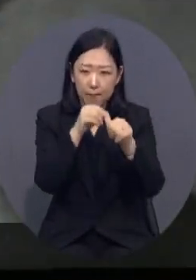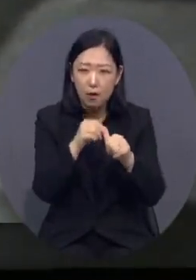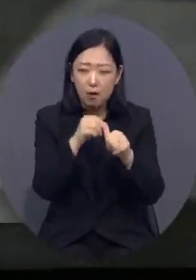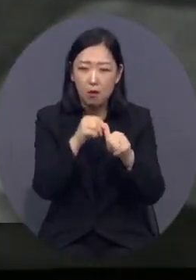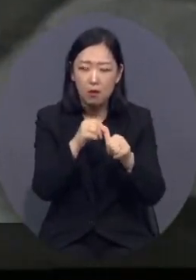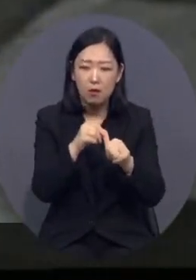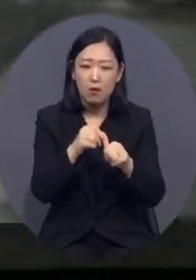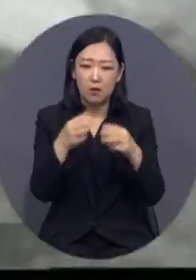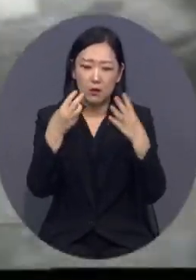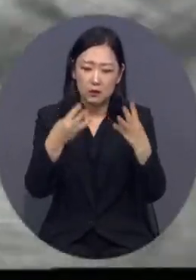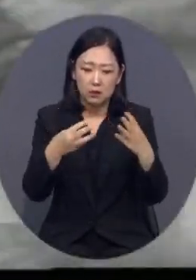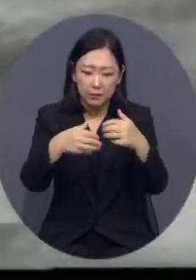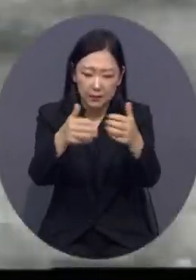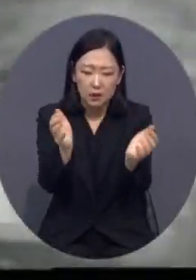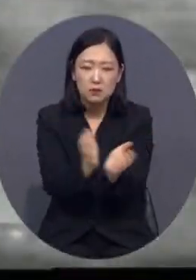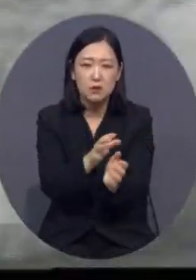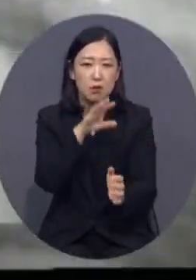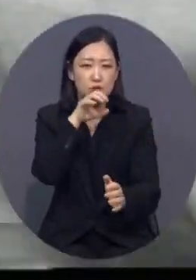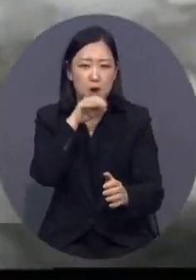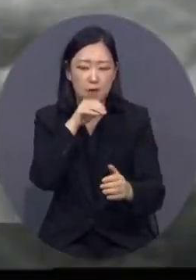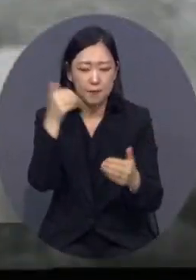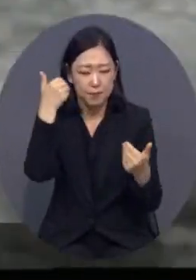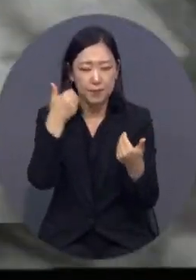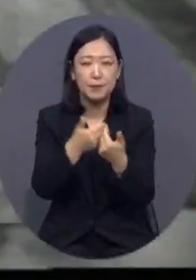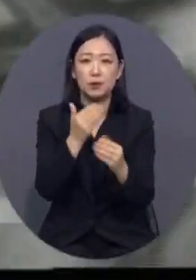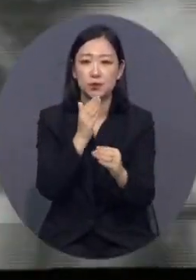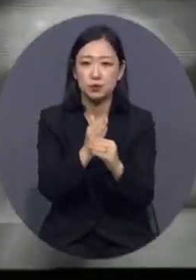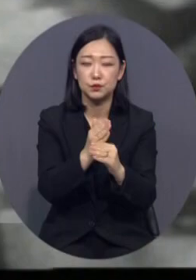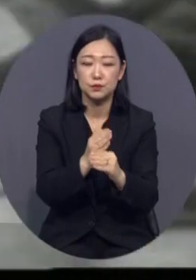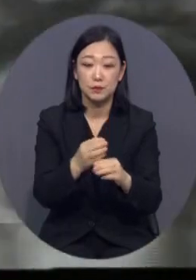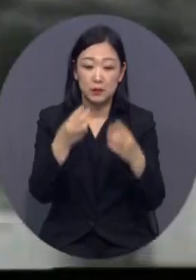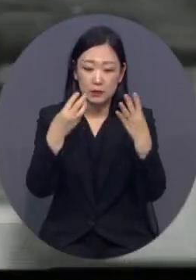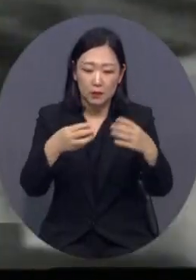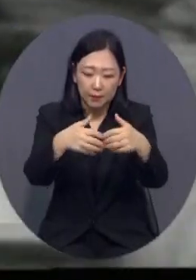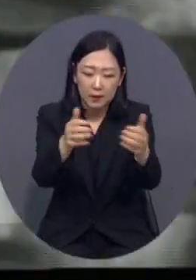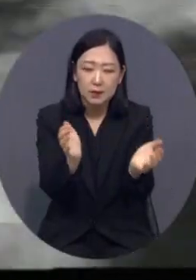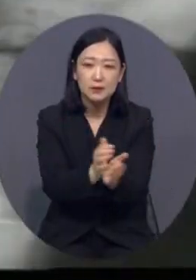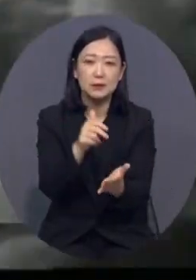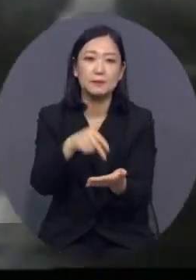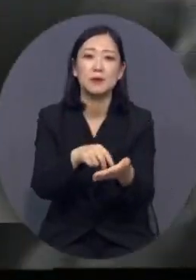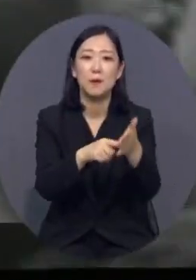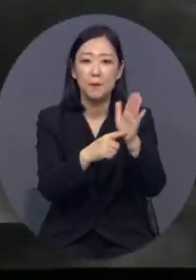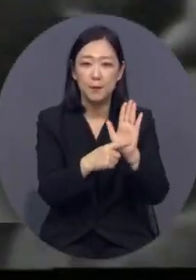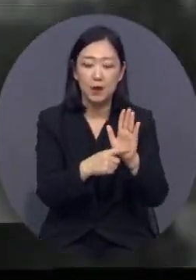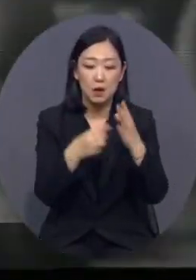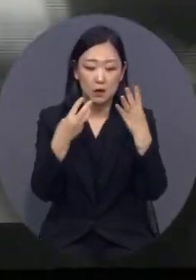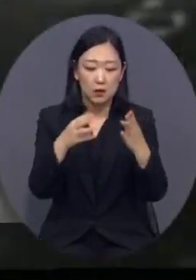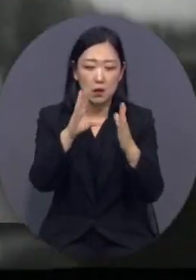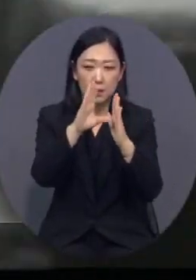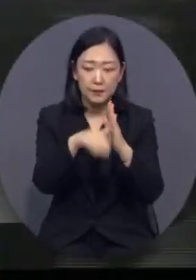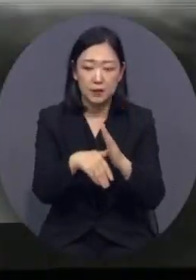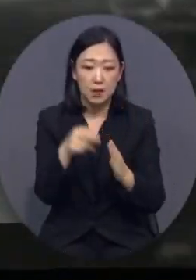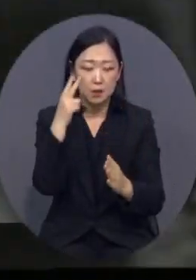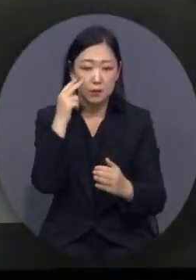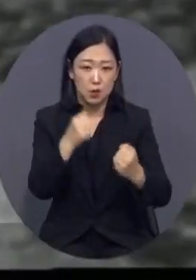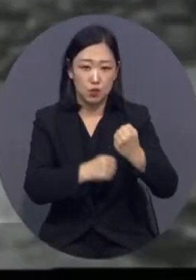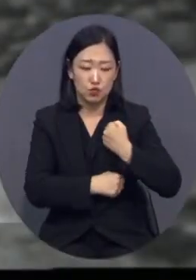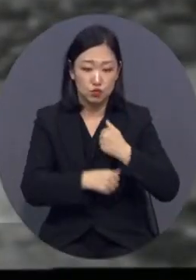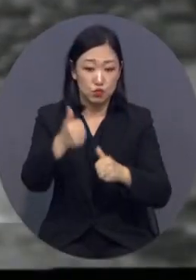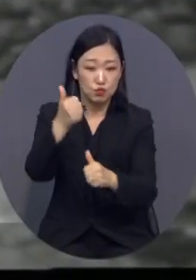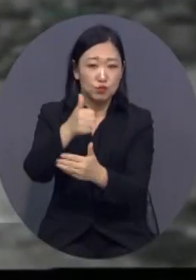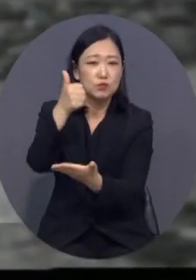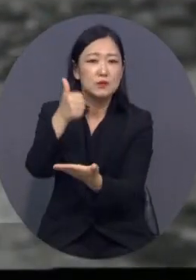43단체들이 반발하고 있습니다 제주 4.3 유족회 등 43단체들은 성명을 내고 43 당시 미군정